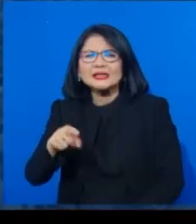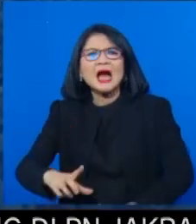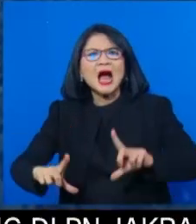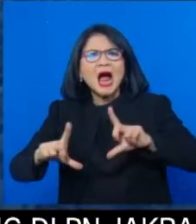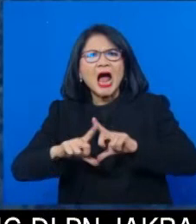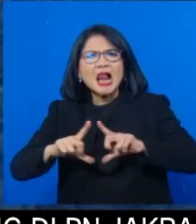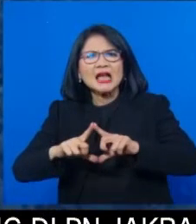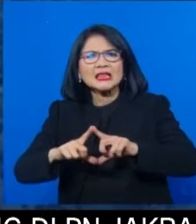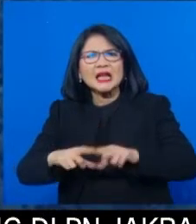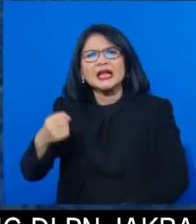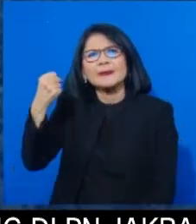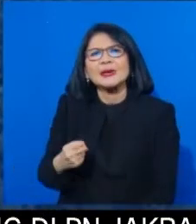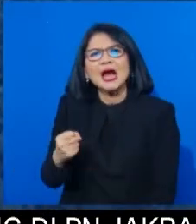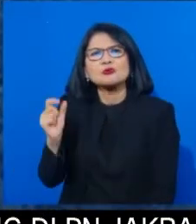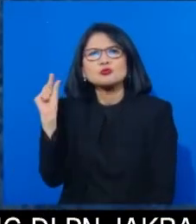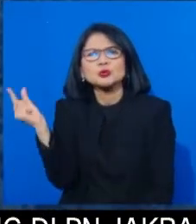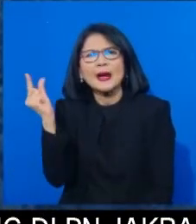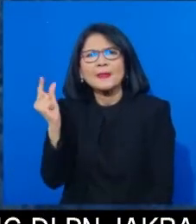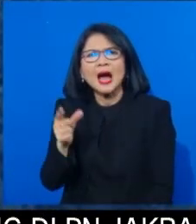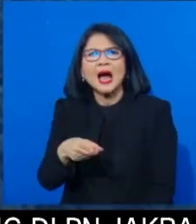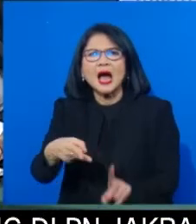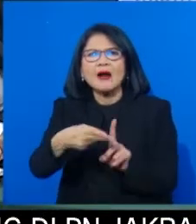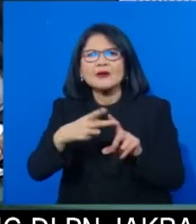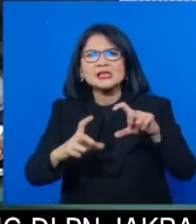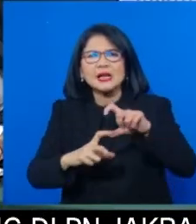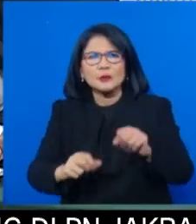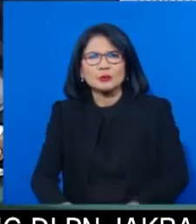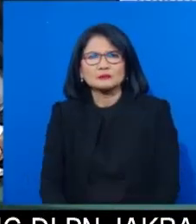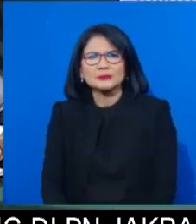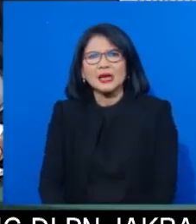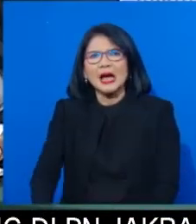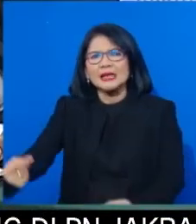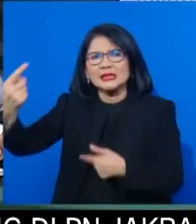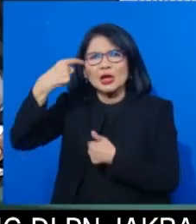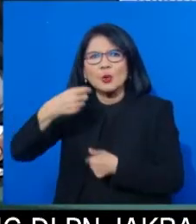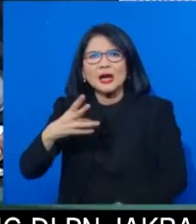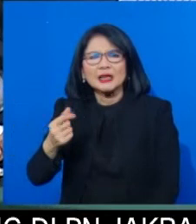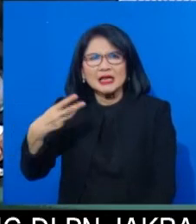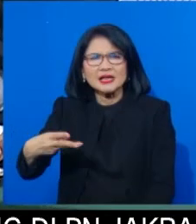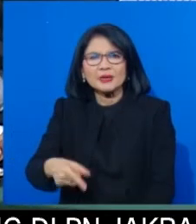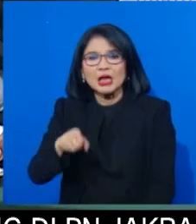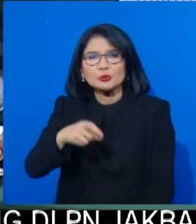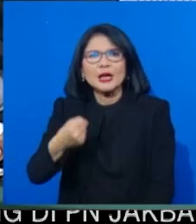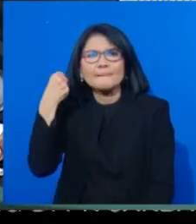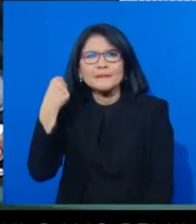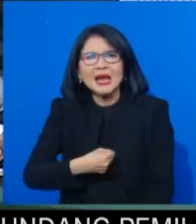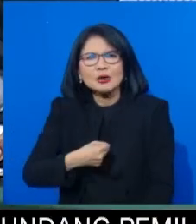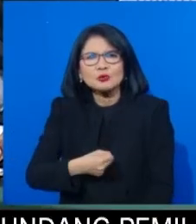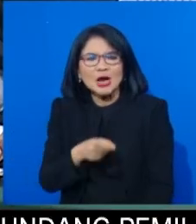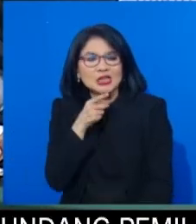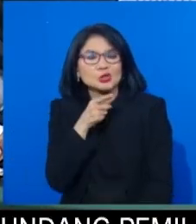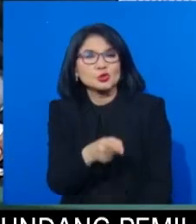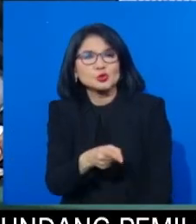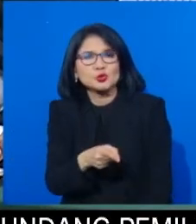dari pelaku utama pembunuhan, yakni Verdi Sambo. Terdakwa Richard Eliezer Pudiang Lumiu merupakan pelaku yang disuruh melakukan